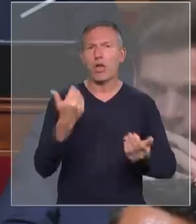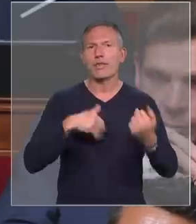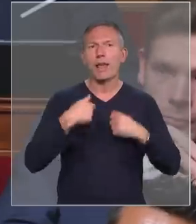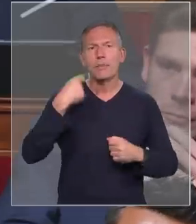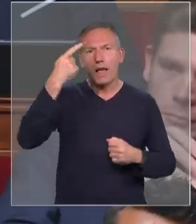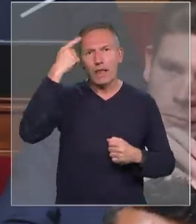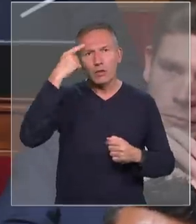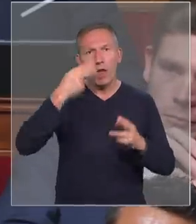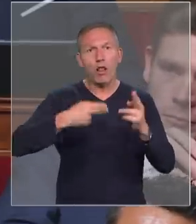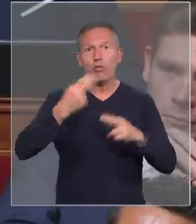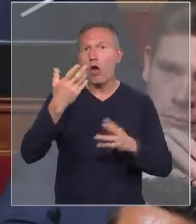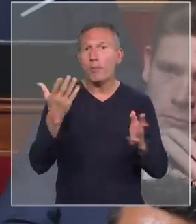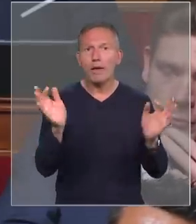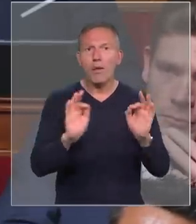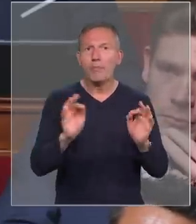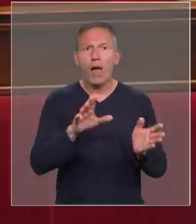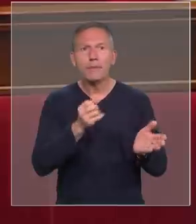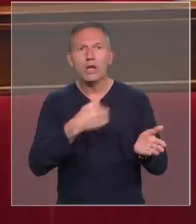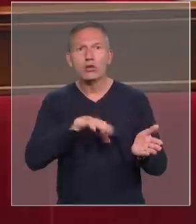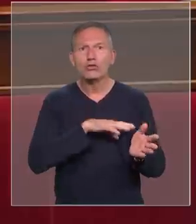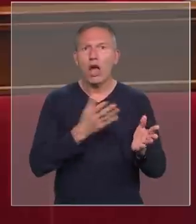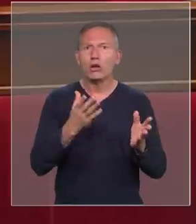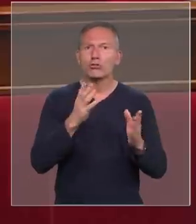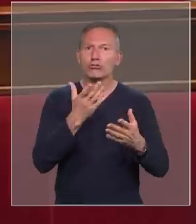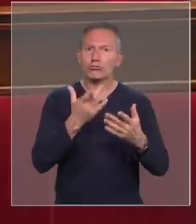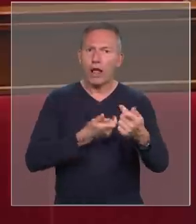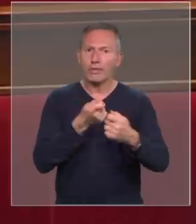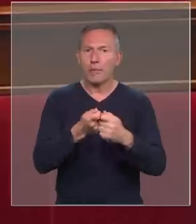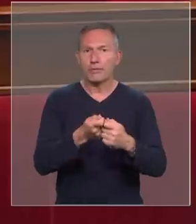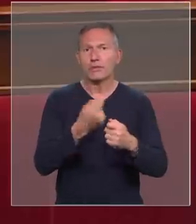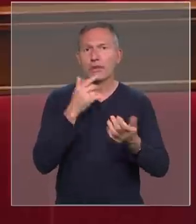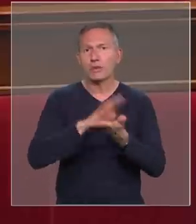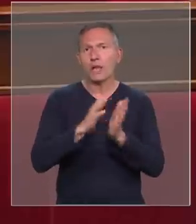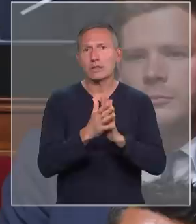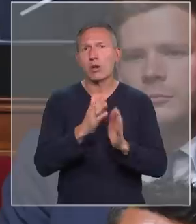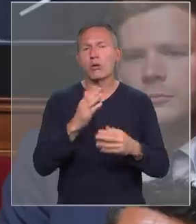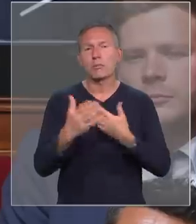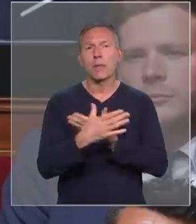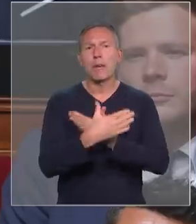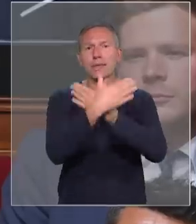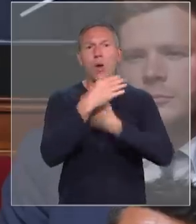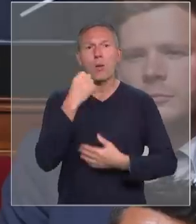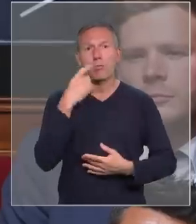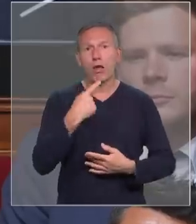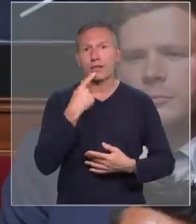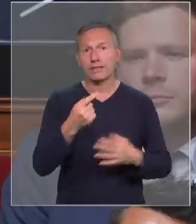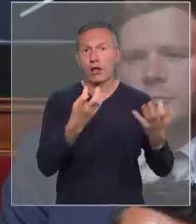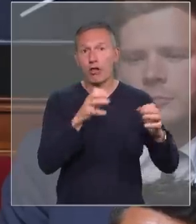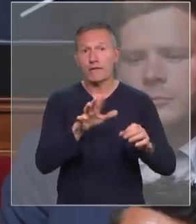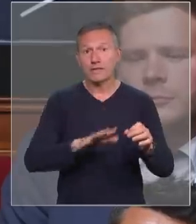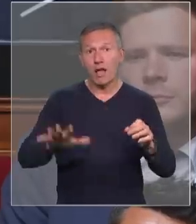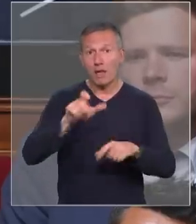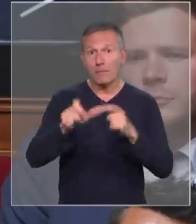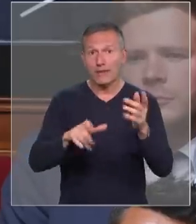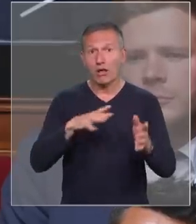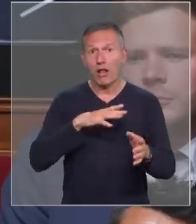du Nord à ne pas bénéficier d'une prise en charge adaptée selon l'association Les Papillons Blancs, dont plus de 900 seuls dans le Douaisis. Tragique,